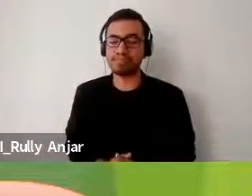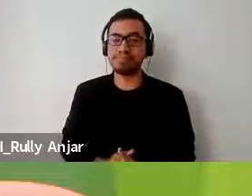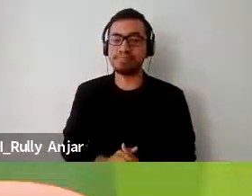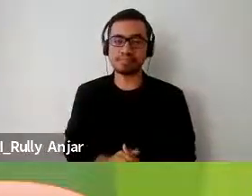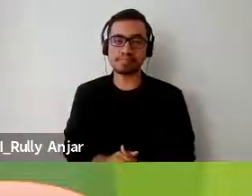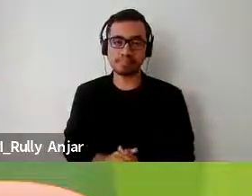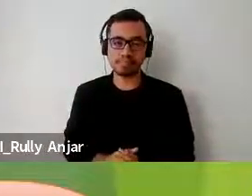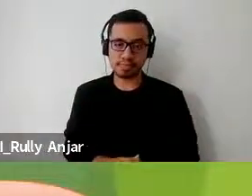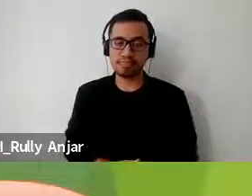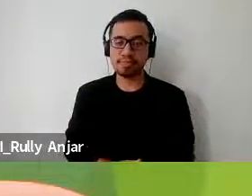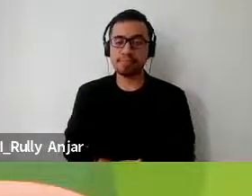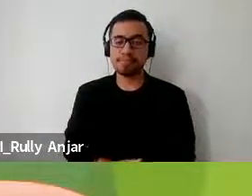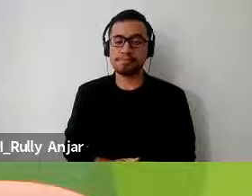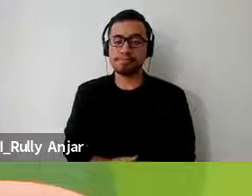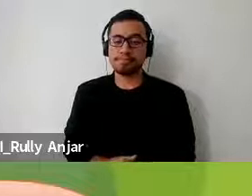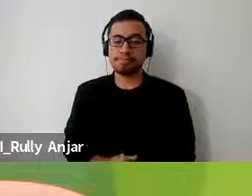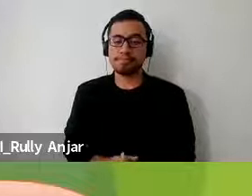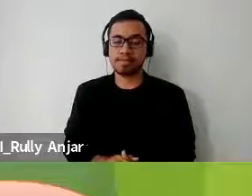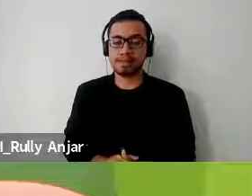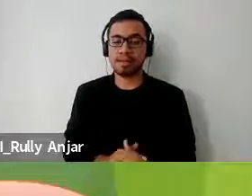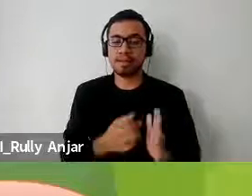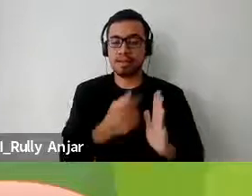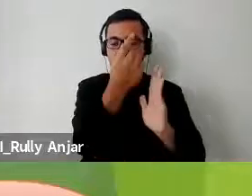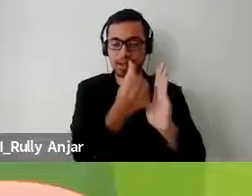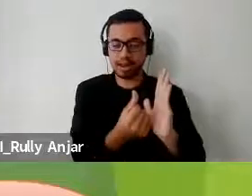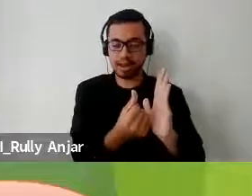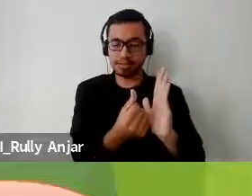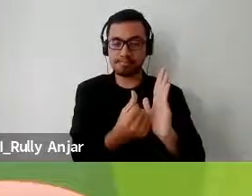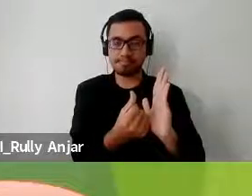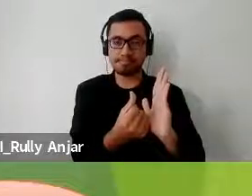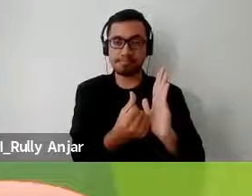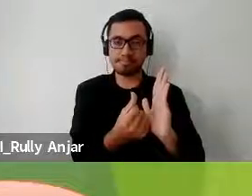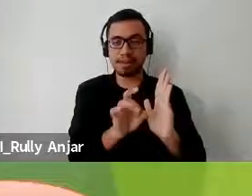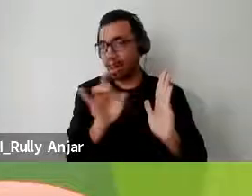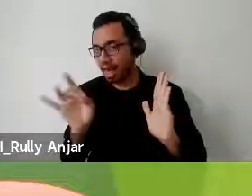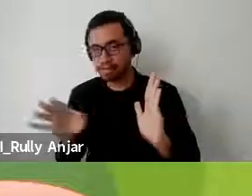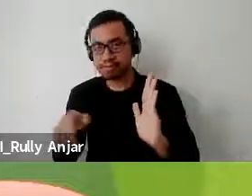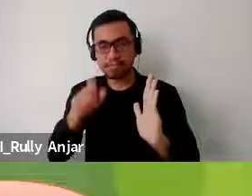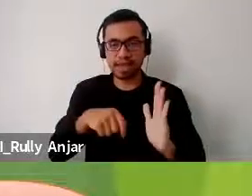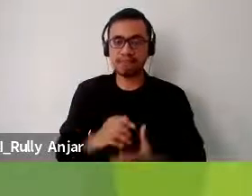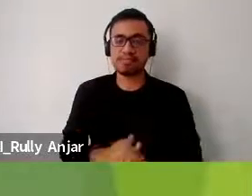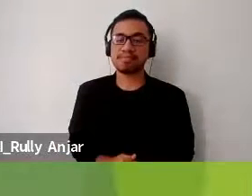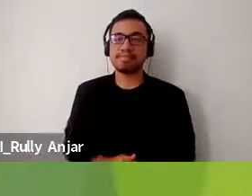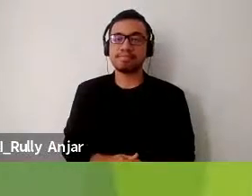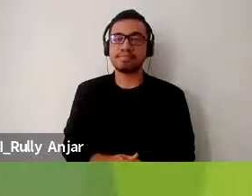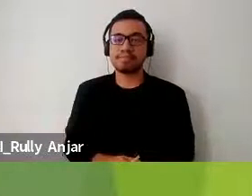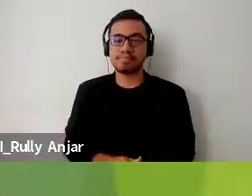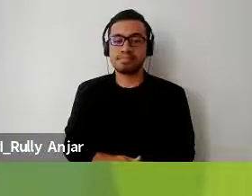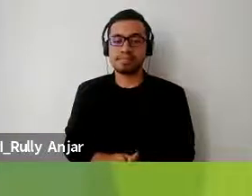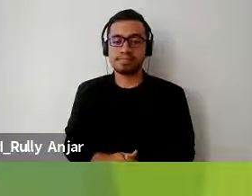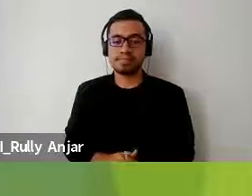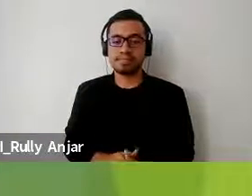pengutamaan penggunaan anggaran dan metode pelaksanaan kegiatan dan anggaran, dan seterusnya. Bapak-Ibu sekalian, penanganan